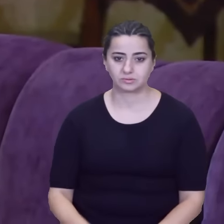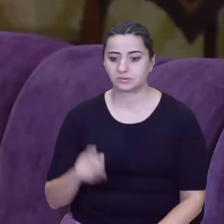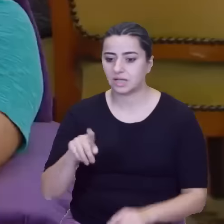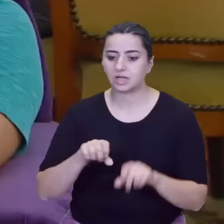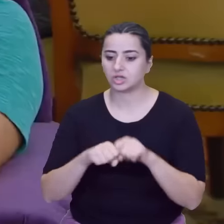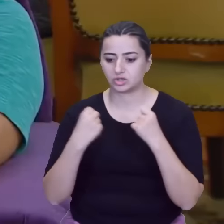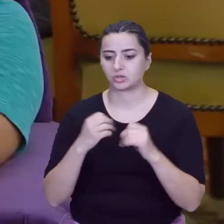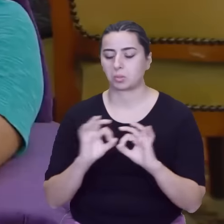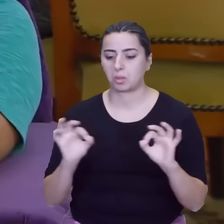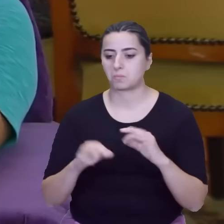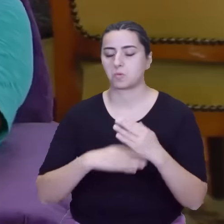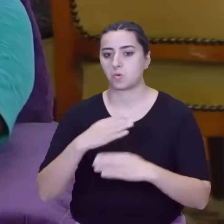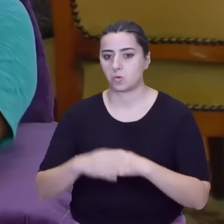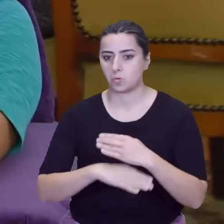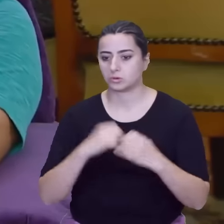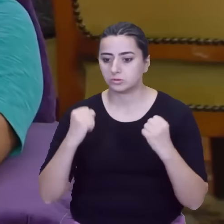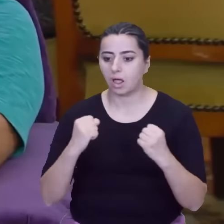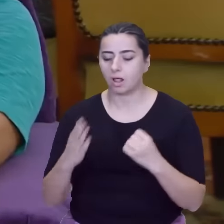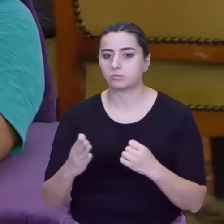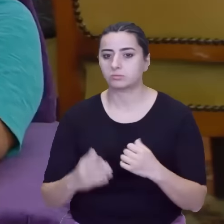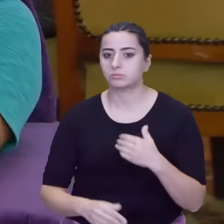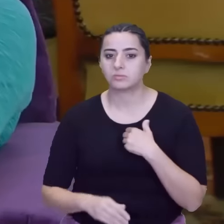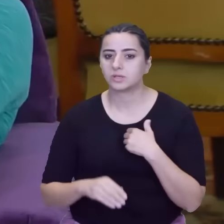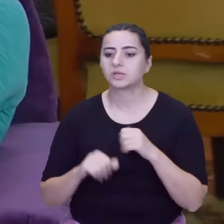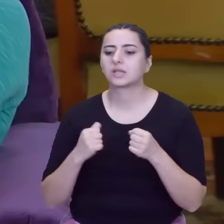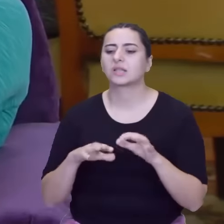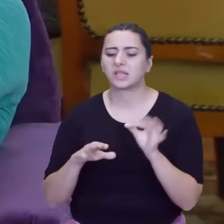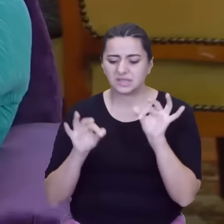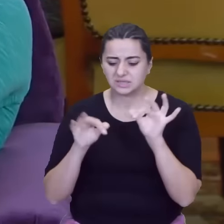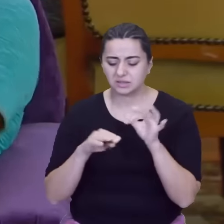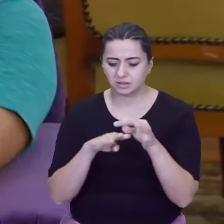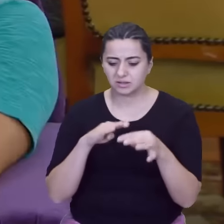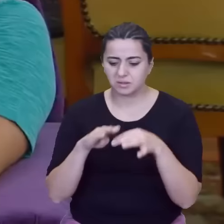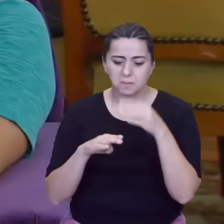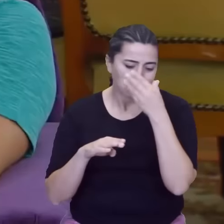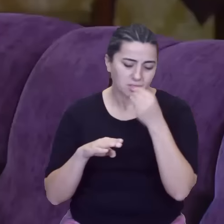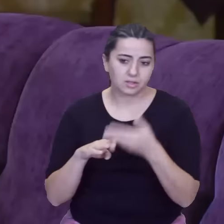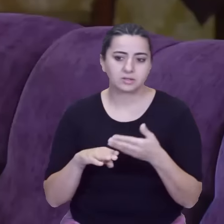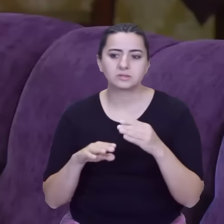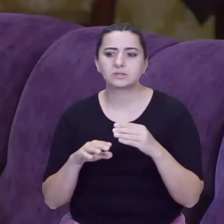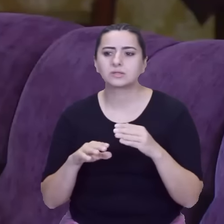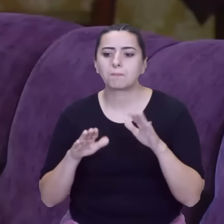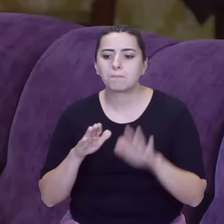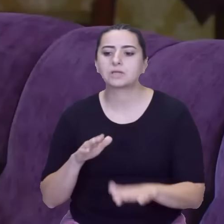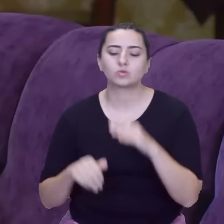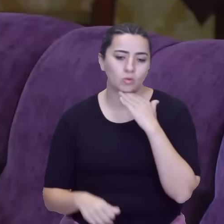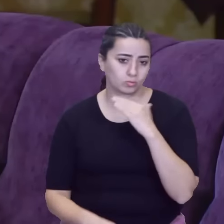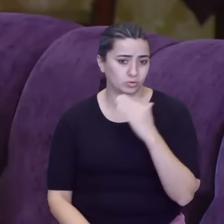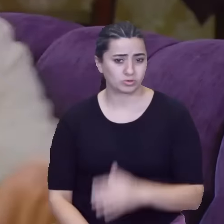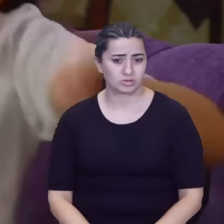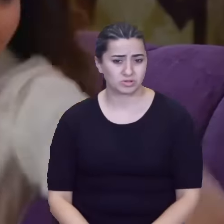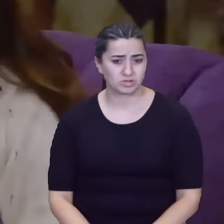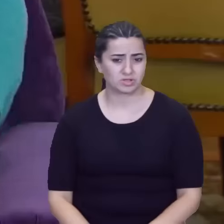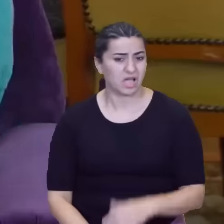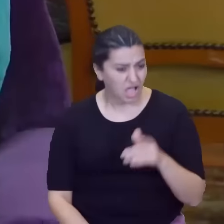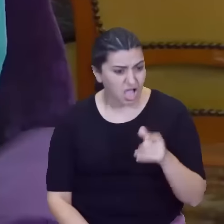kırıldı aslanlar gibi. Balçıda beton gibi yani, sapasağlam. Benim incecik bir tane bir şey var, bez var orada yani. Ay. Üstüne basamıyorum Gülden. Ay